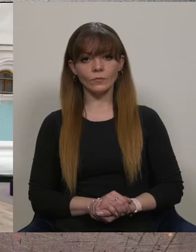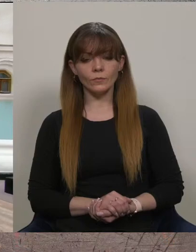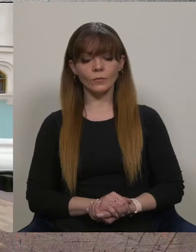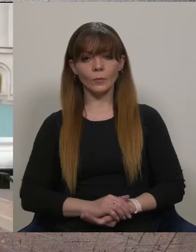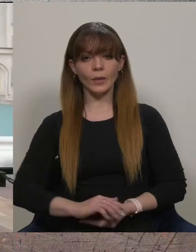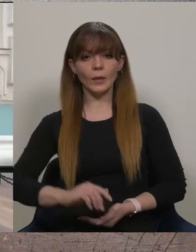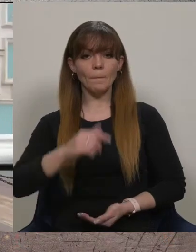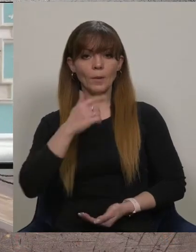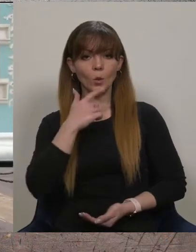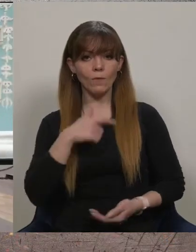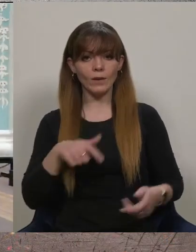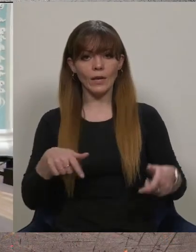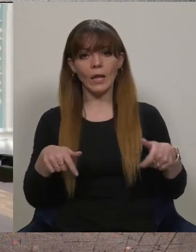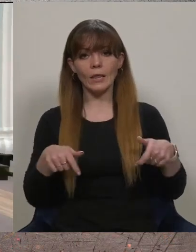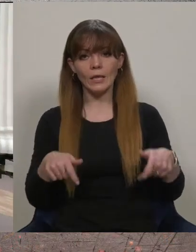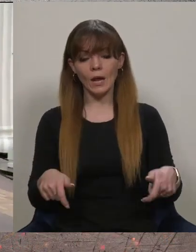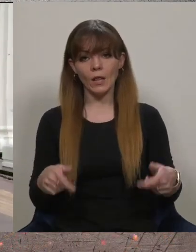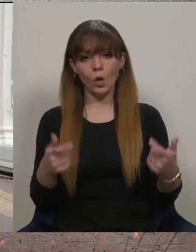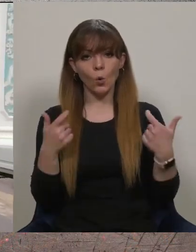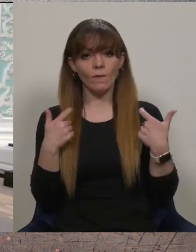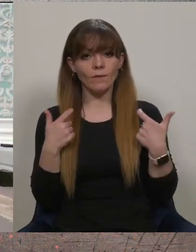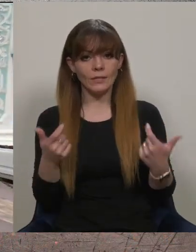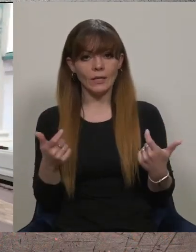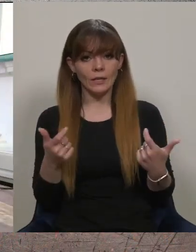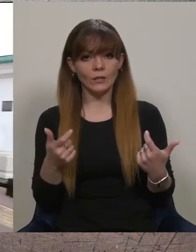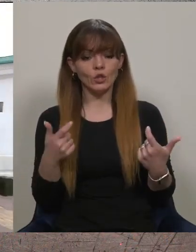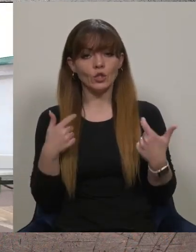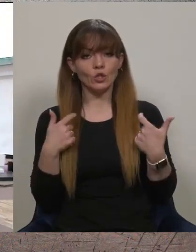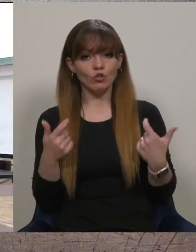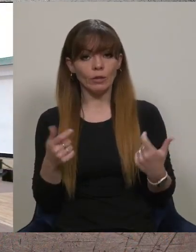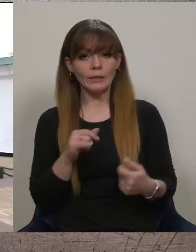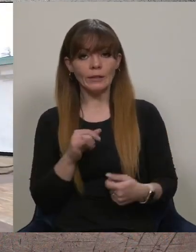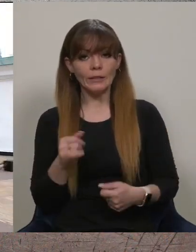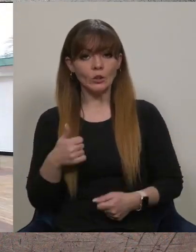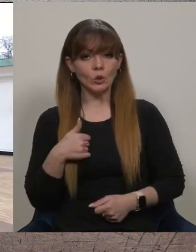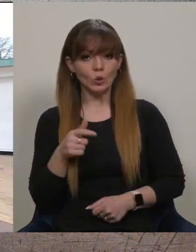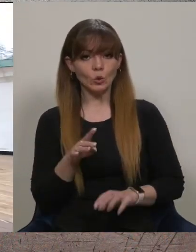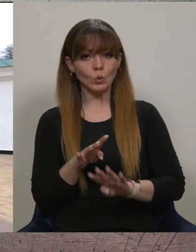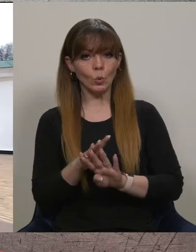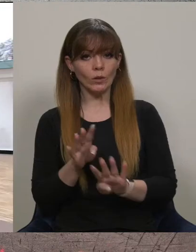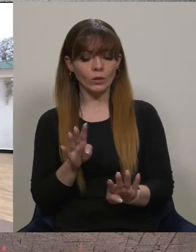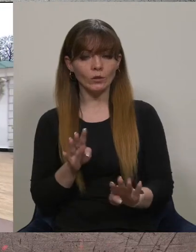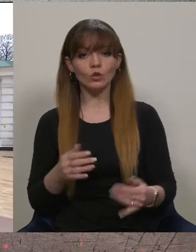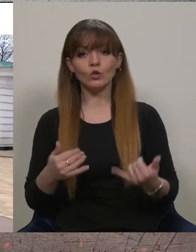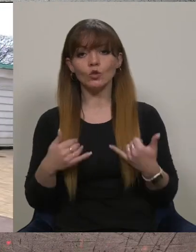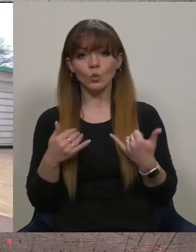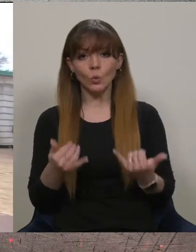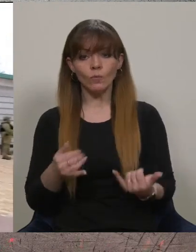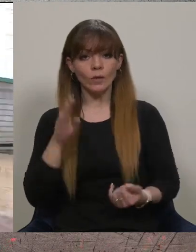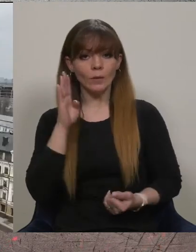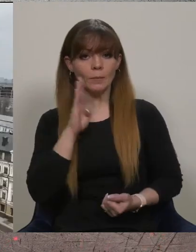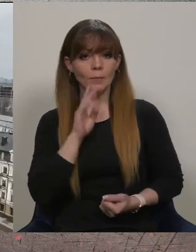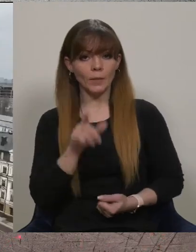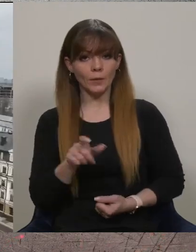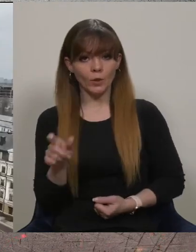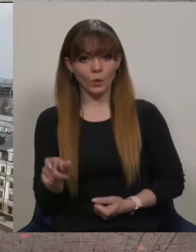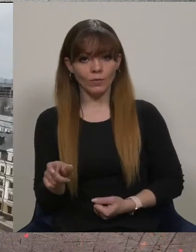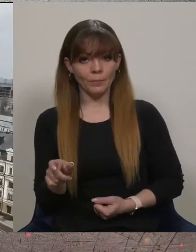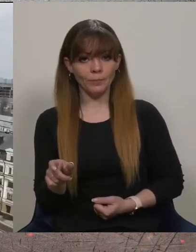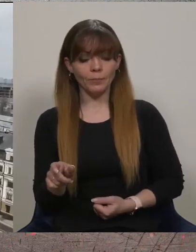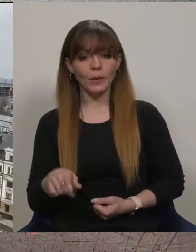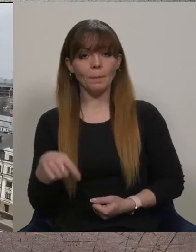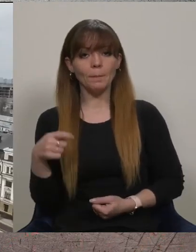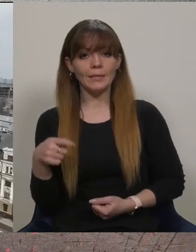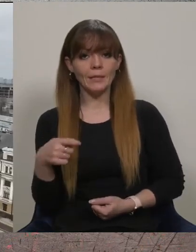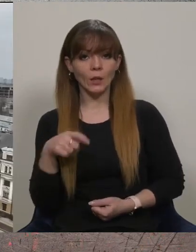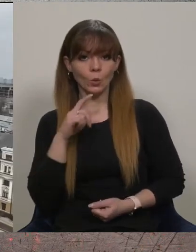Панове генерали, офіцери, сержанти і солдати, шановні пані та панове,